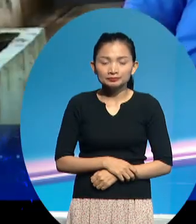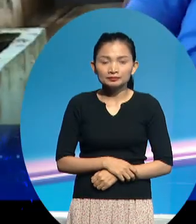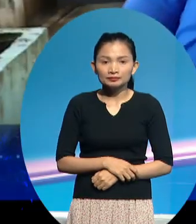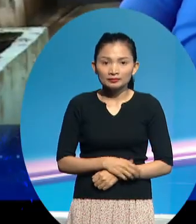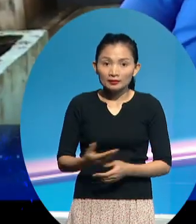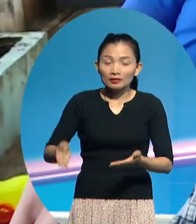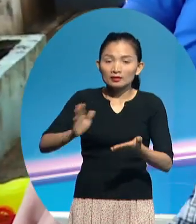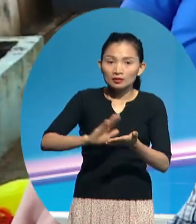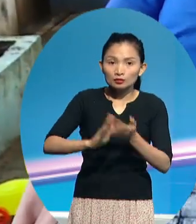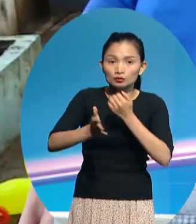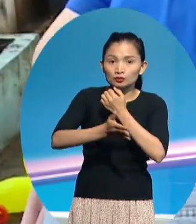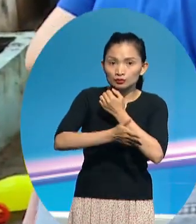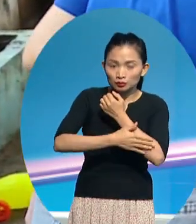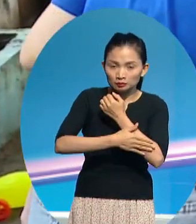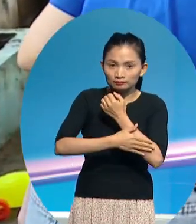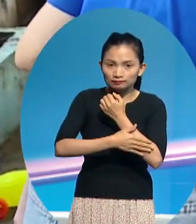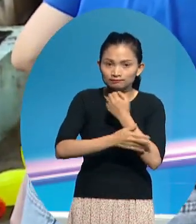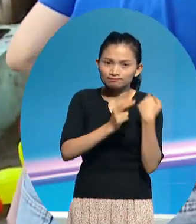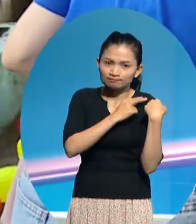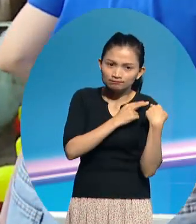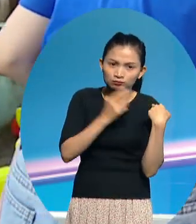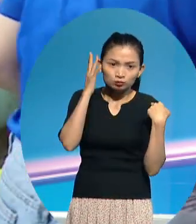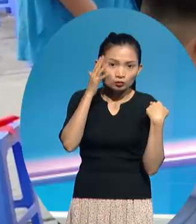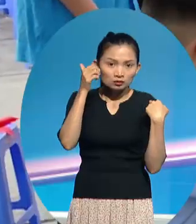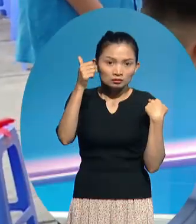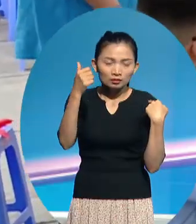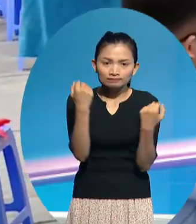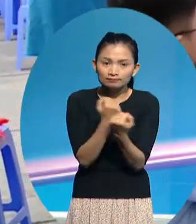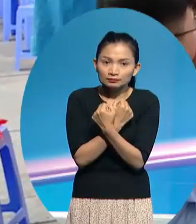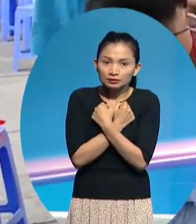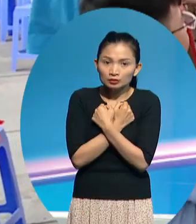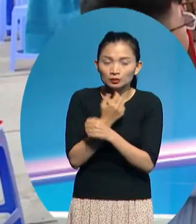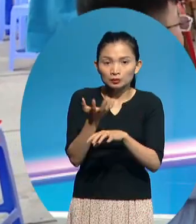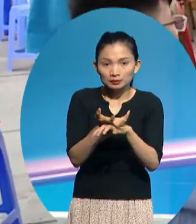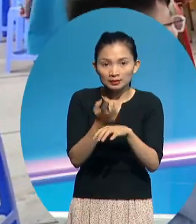gia, vừa góp phần quan trọng vào việc giáo dục lòng yêu nước, tự tôn dân tộc cho thế hệ trẻ Việt Nam.